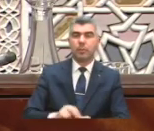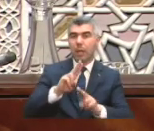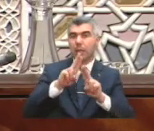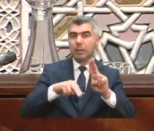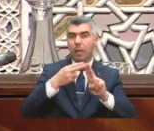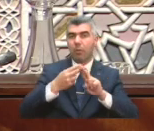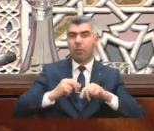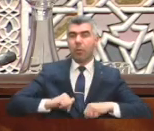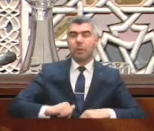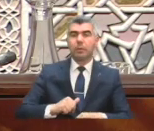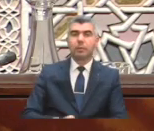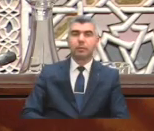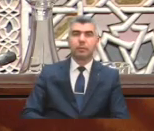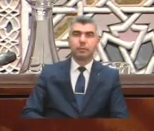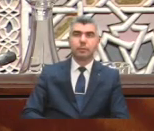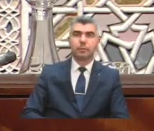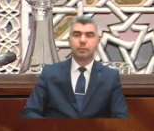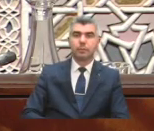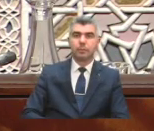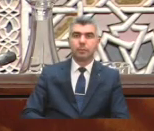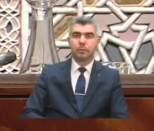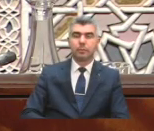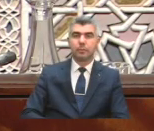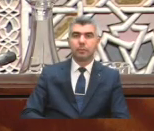تفضلي السيدة الوزيرة.